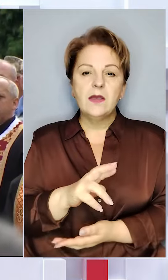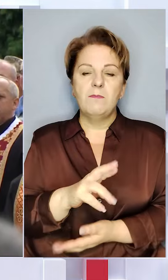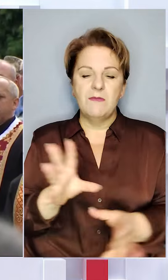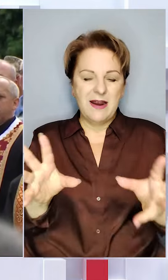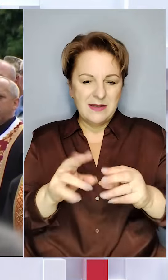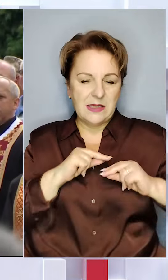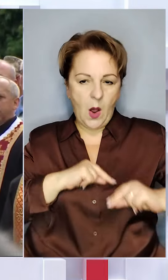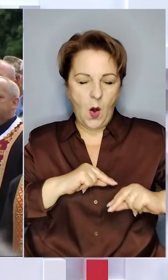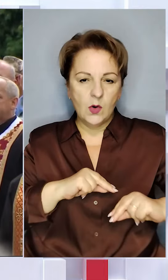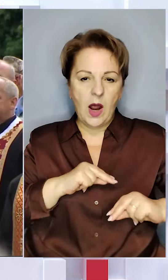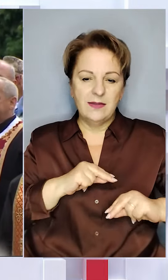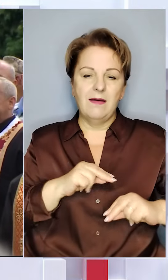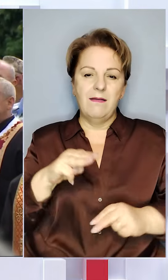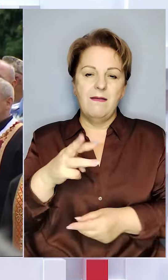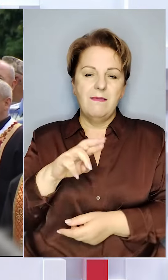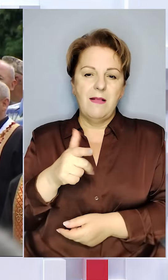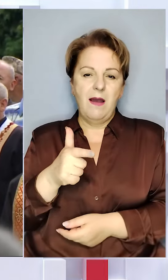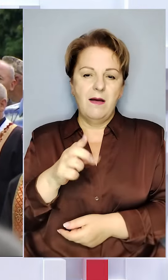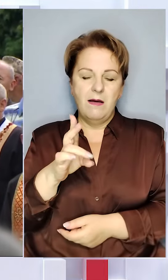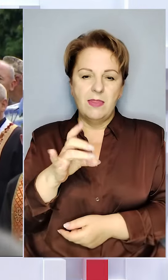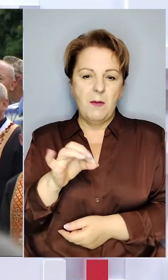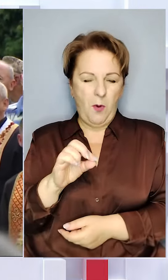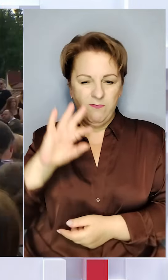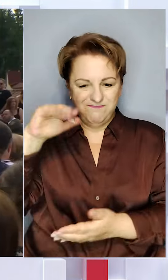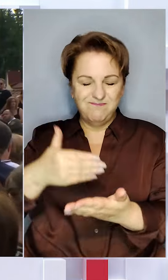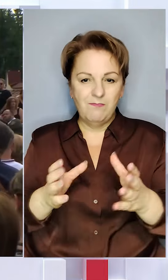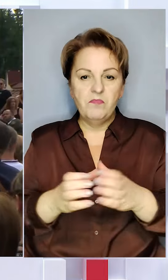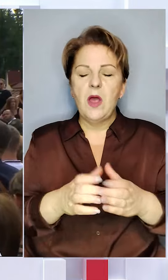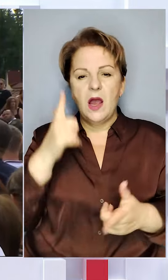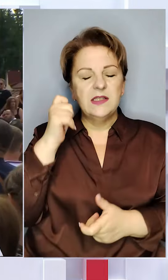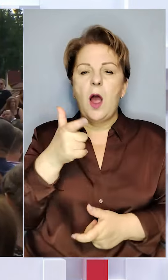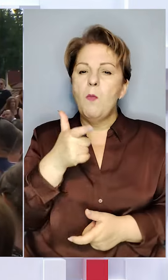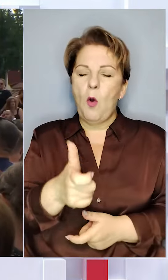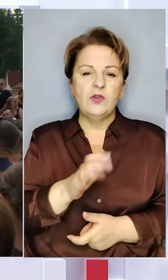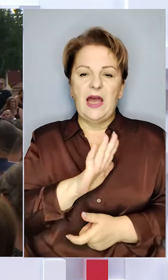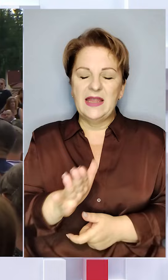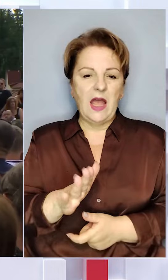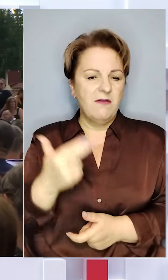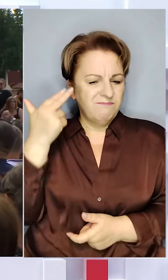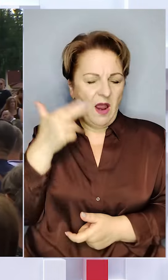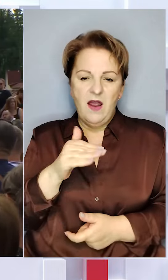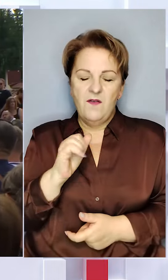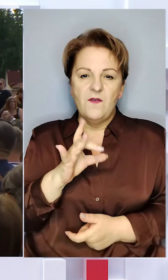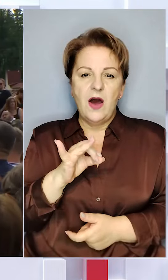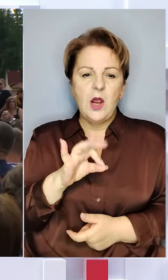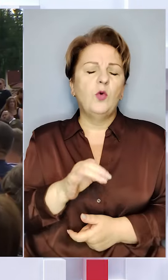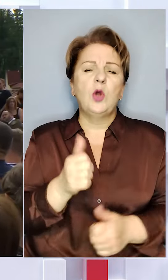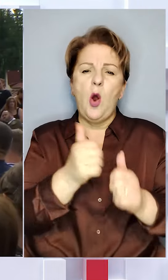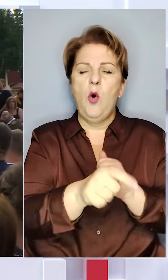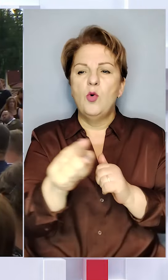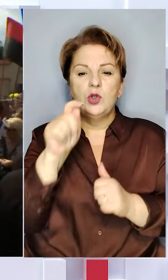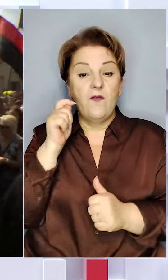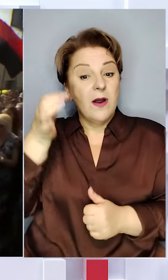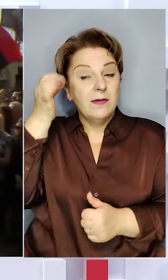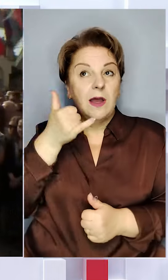Софія Семчишин та соратник Фаріон Олег Тягнибок. Він заявив, що це був постріл не в Фаріон, а в кожного українця, та згадав,